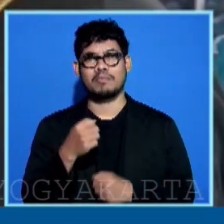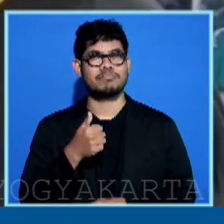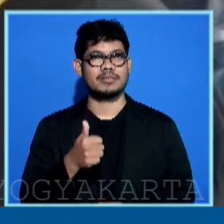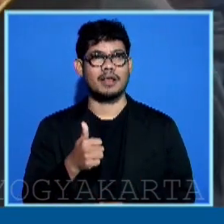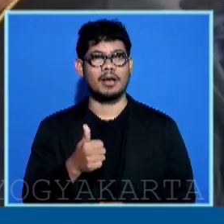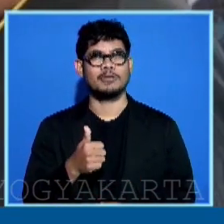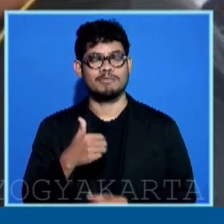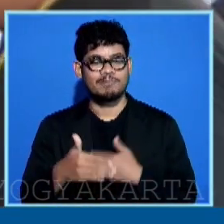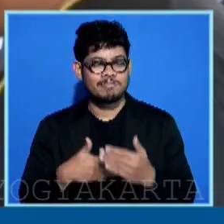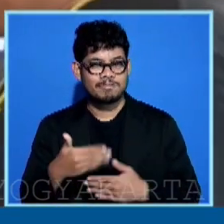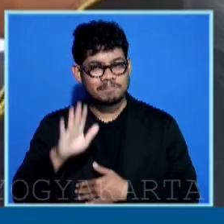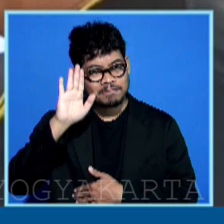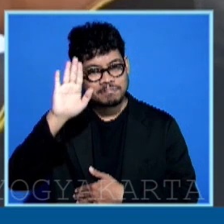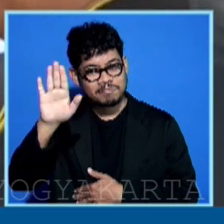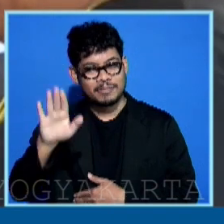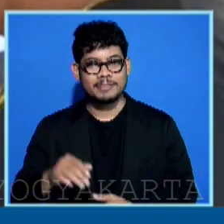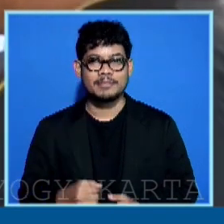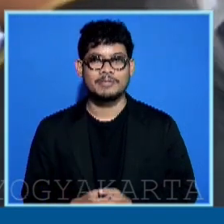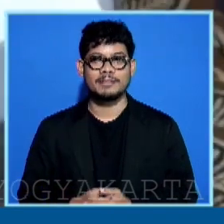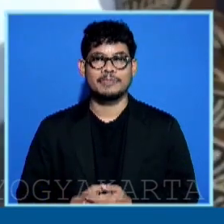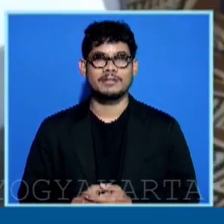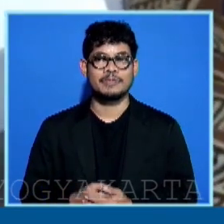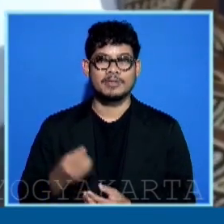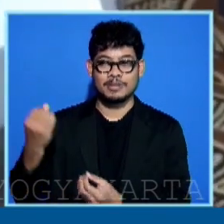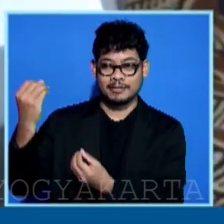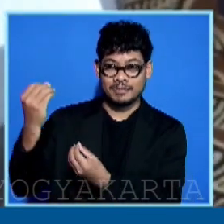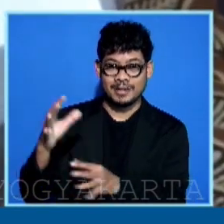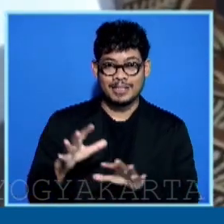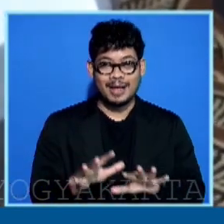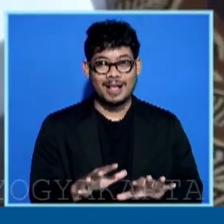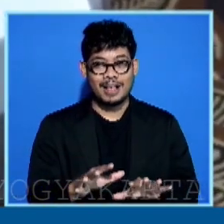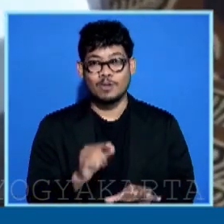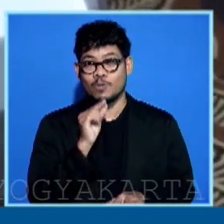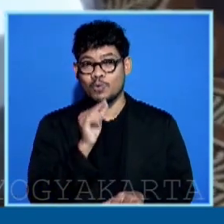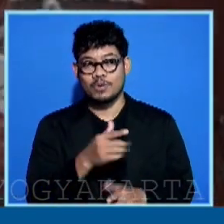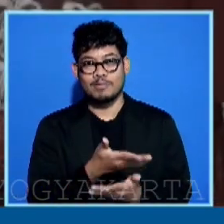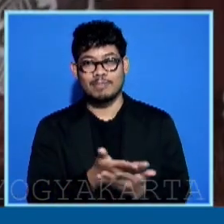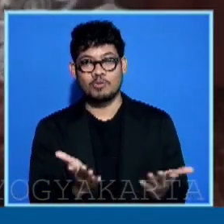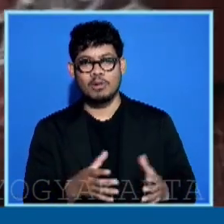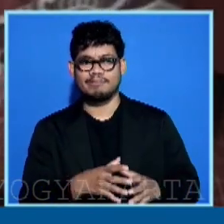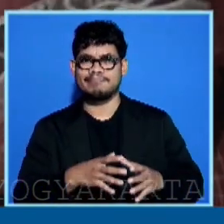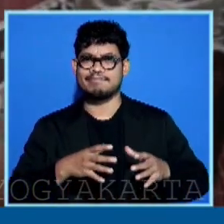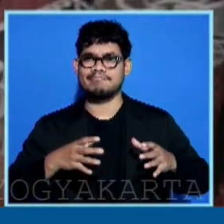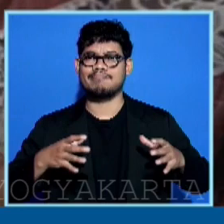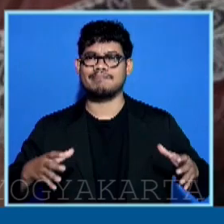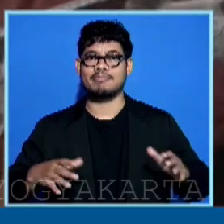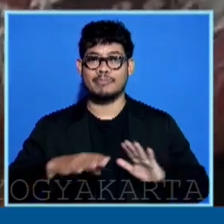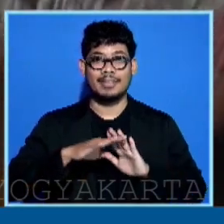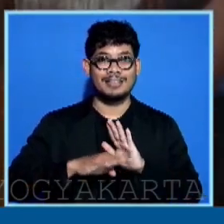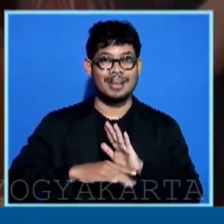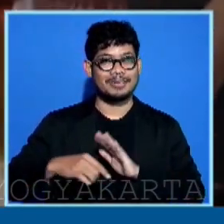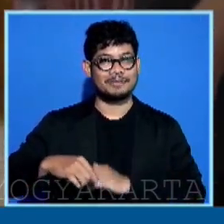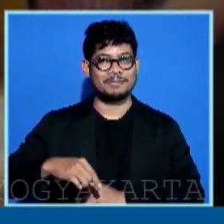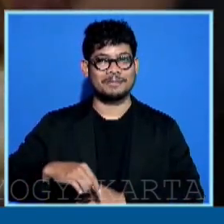dikon. Wukir Sari Piksil berkai ugi dados tunggaling sronong regengaken kalurahan Wukir Sari. Krido menika dipun adani sak